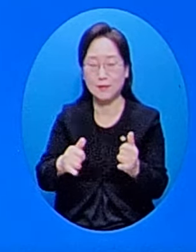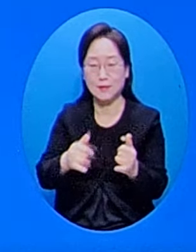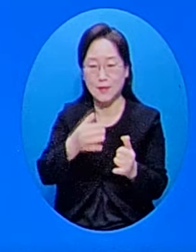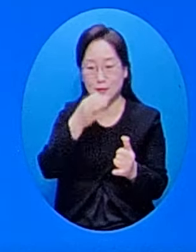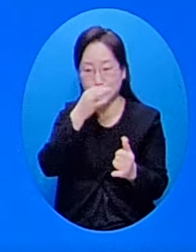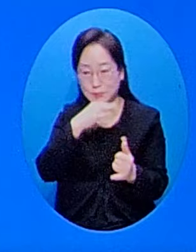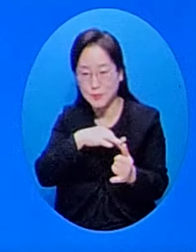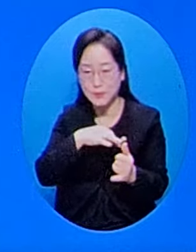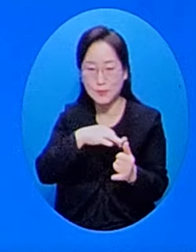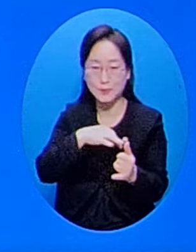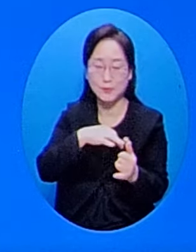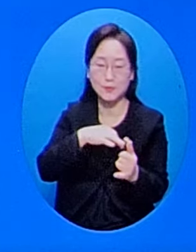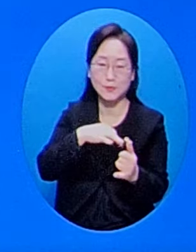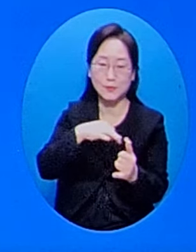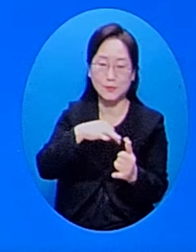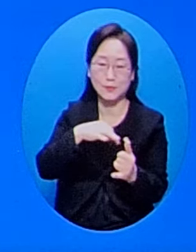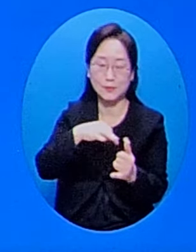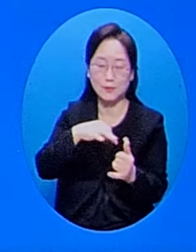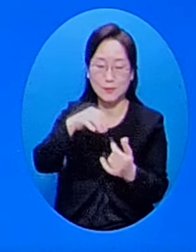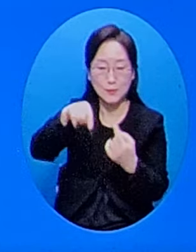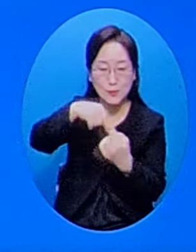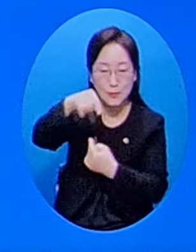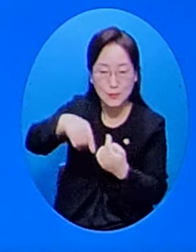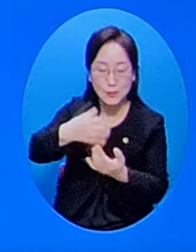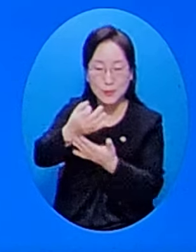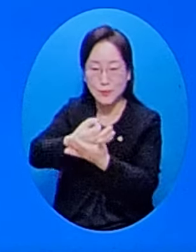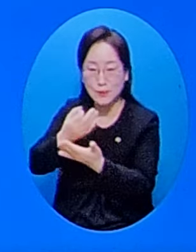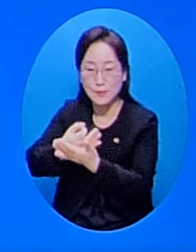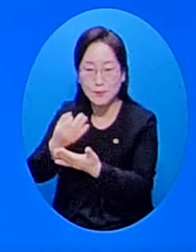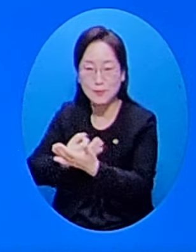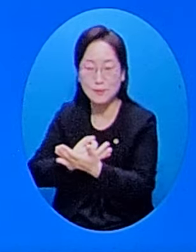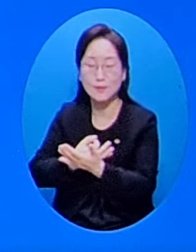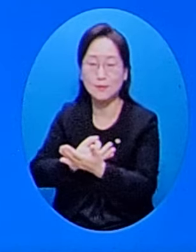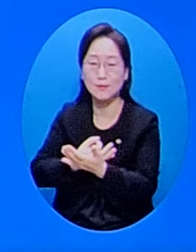유익하게 그 남겨진 재산을